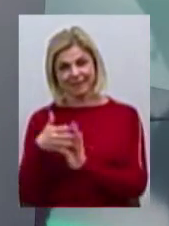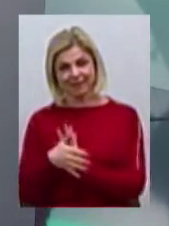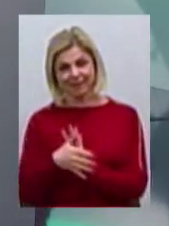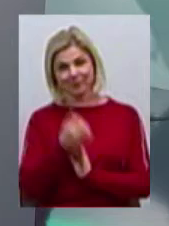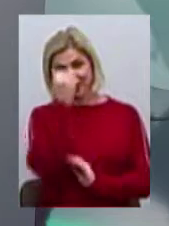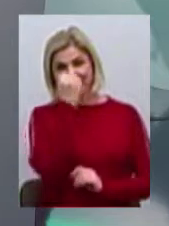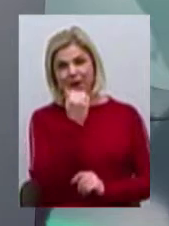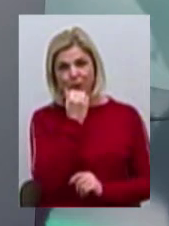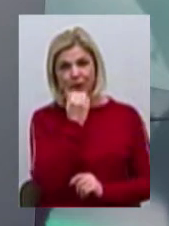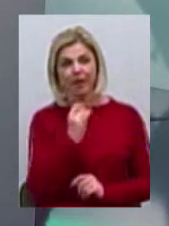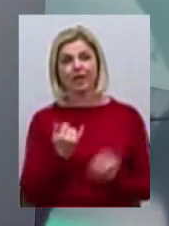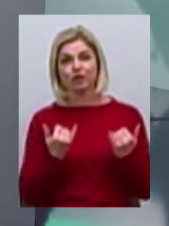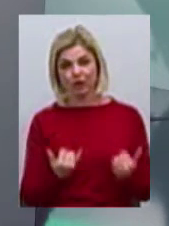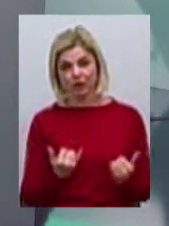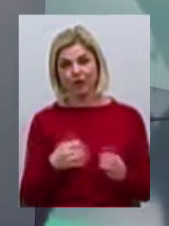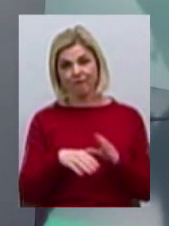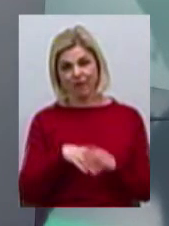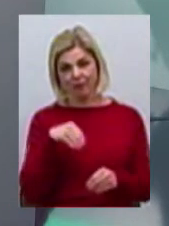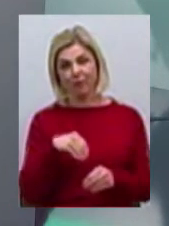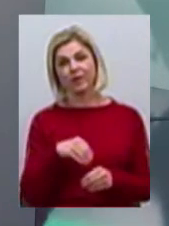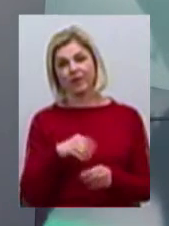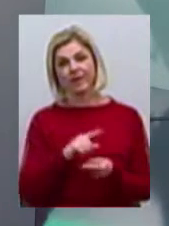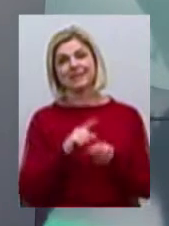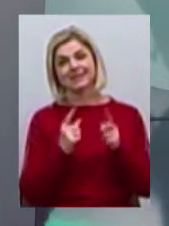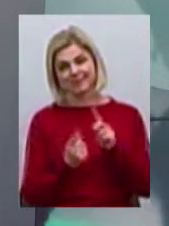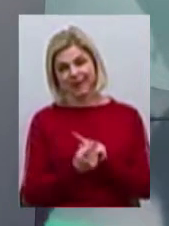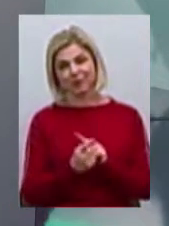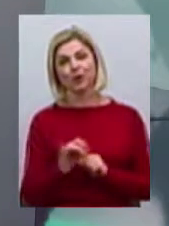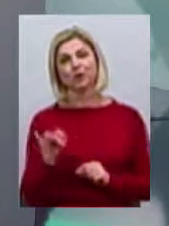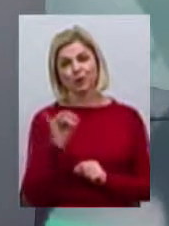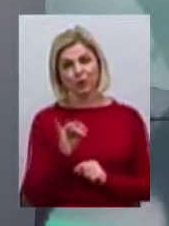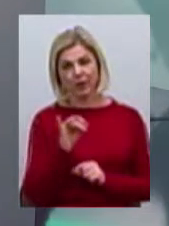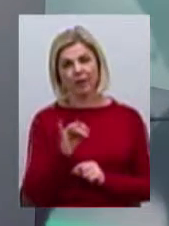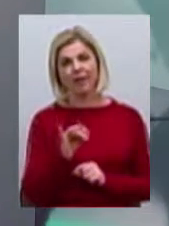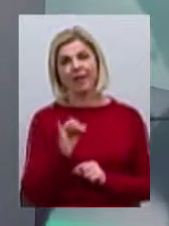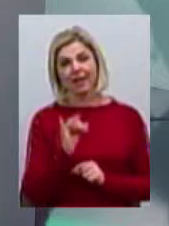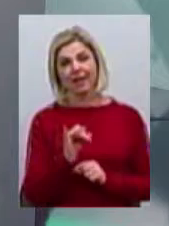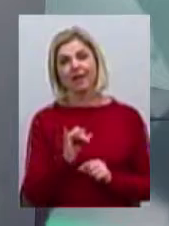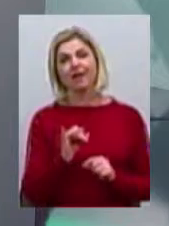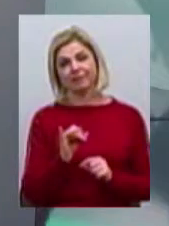Колись і нинішні вибори стануть історією. Об'єктом дослідження,